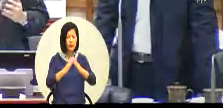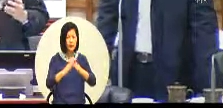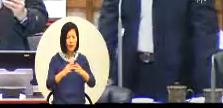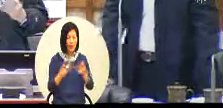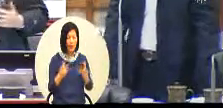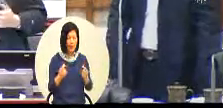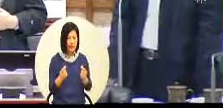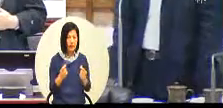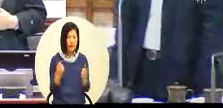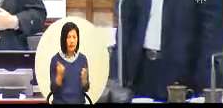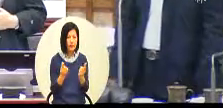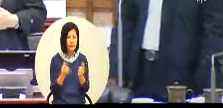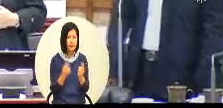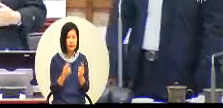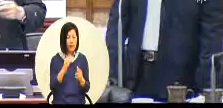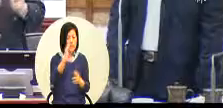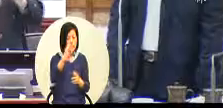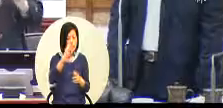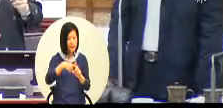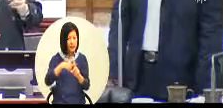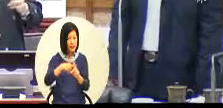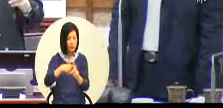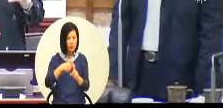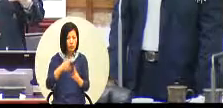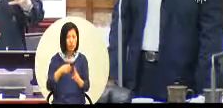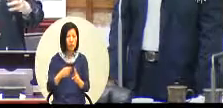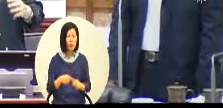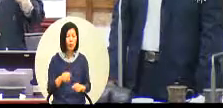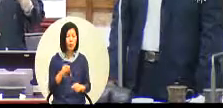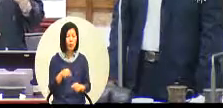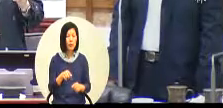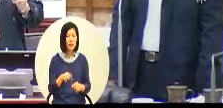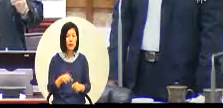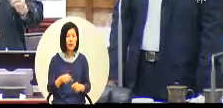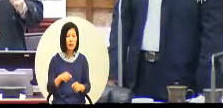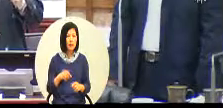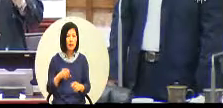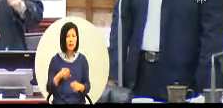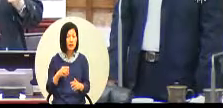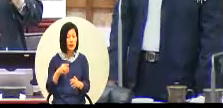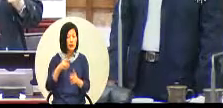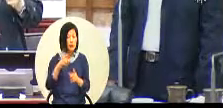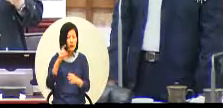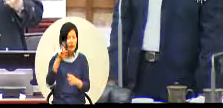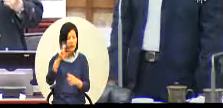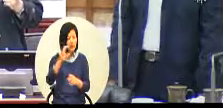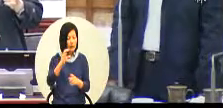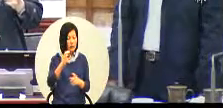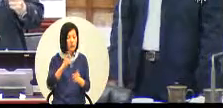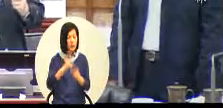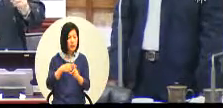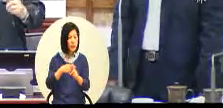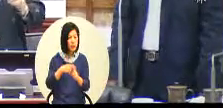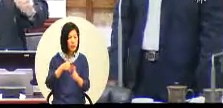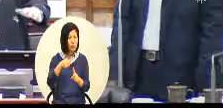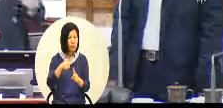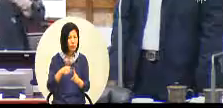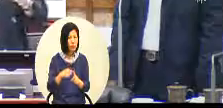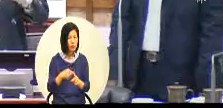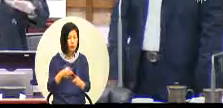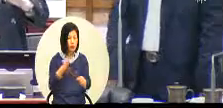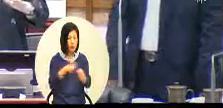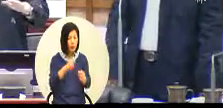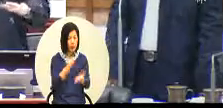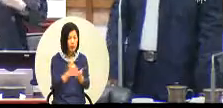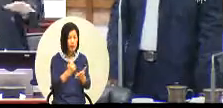譬如我们西极的部分，我们也有很多在西极的部分没有达到中央 2.0 对我